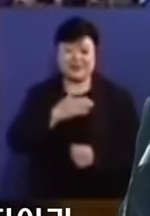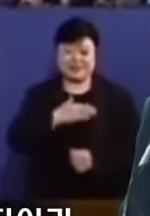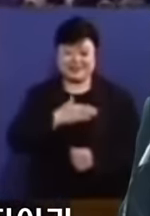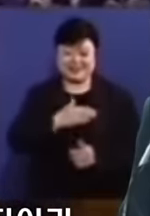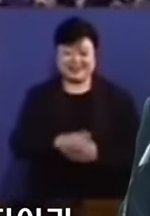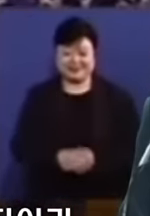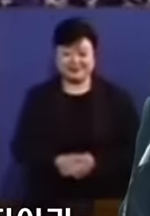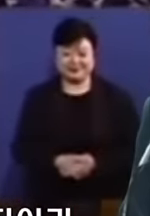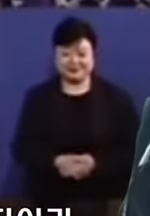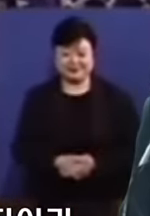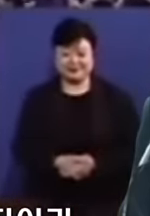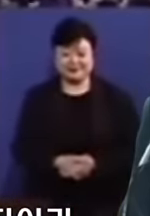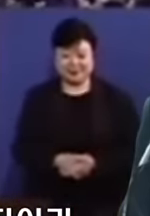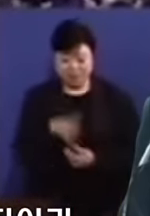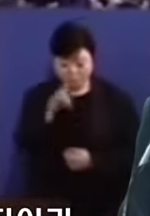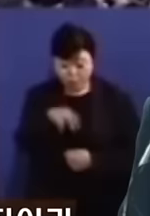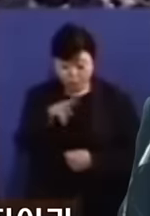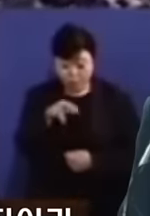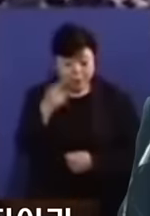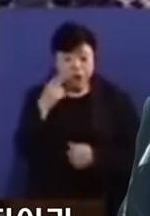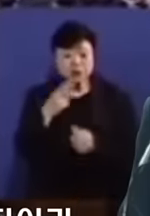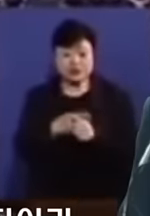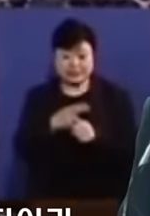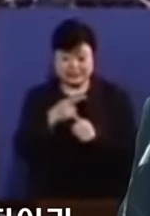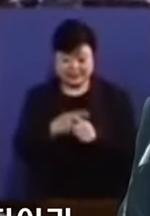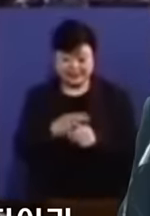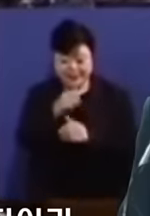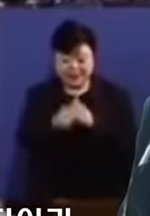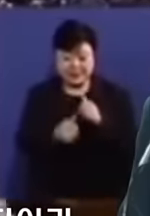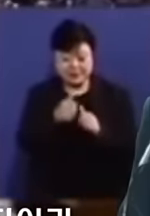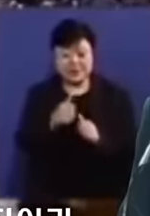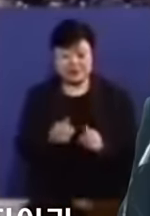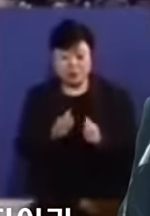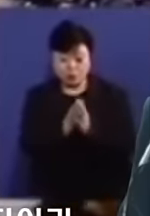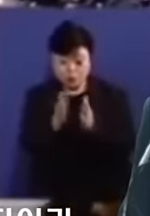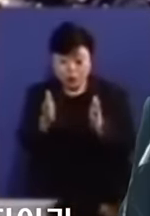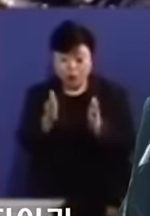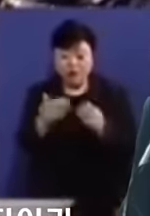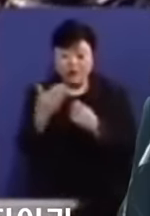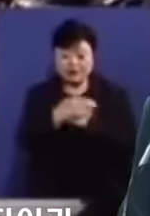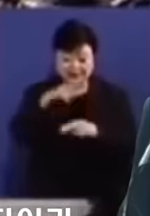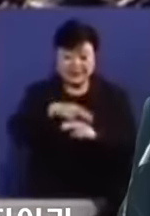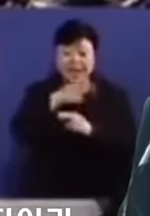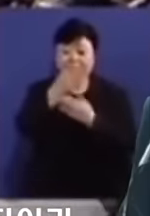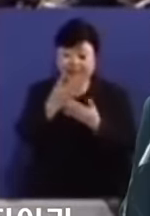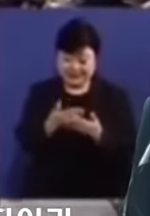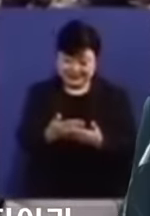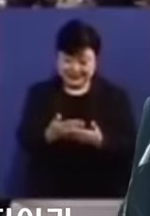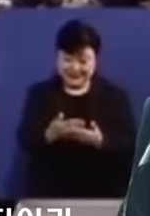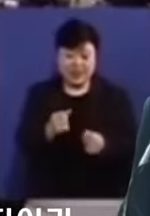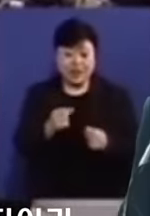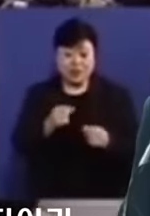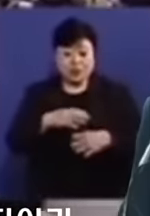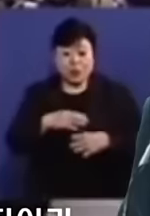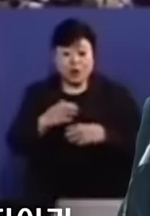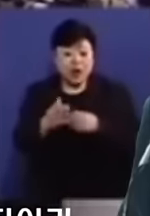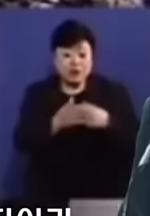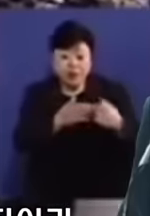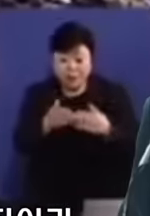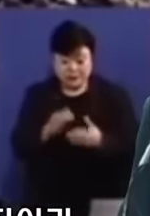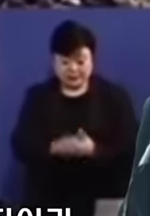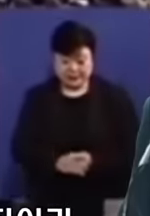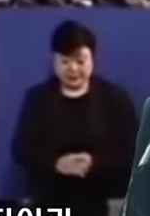아시느니라. 여기에 사도 바울 선생이 하나님께로부터 은사를 받을 때 놀라운 체험을